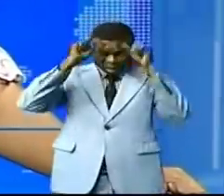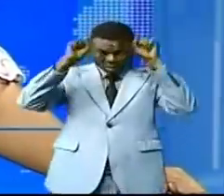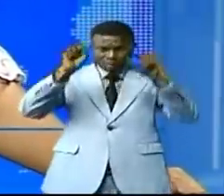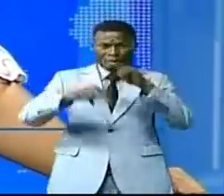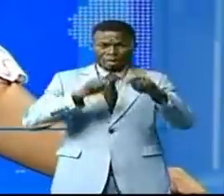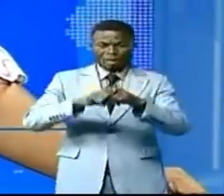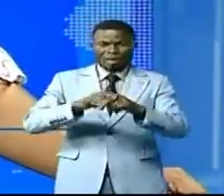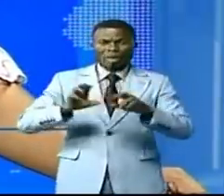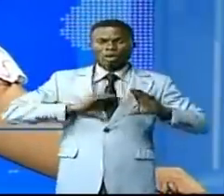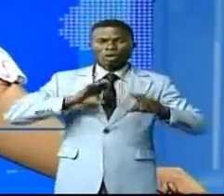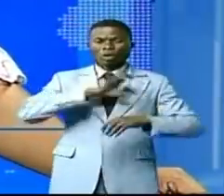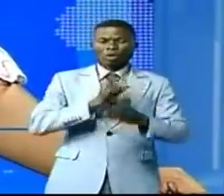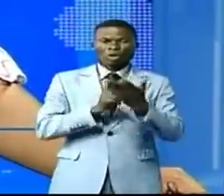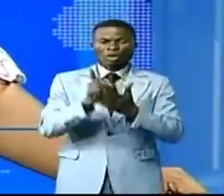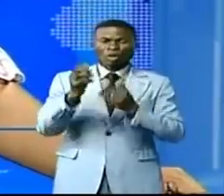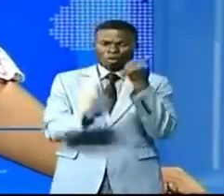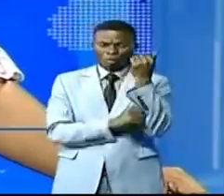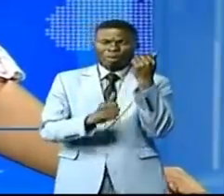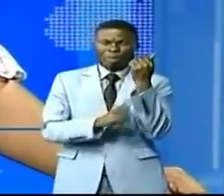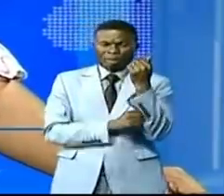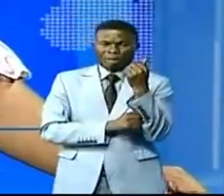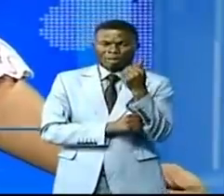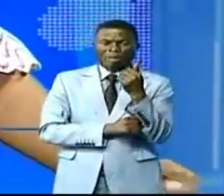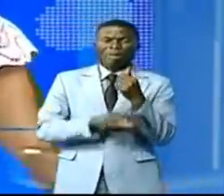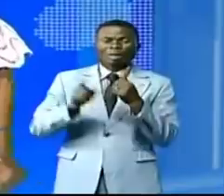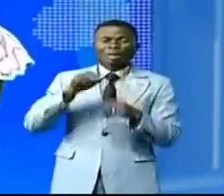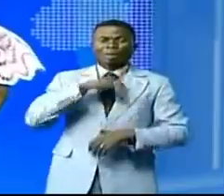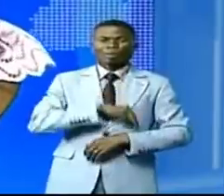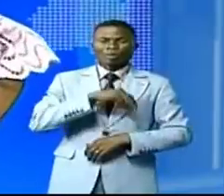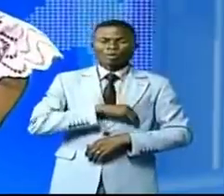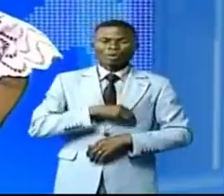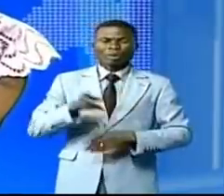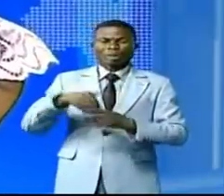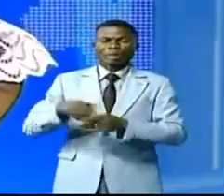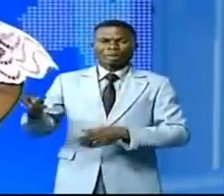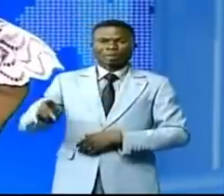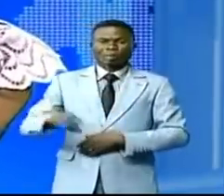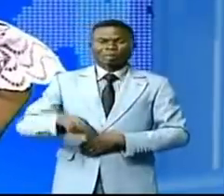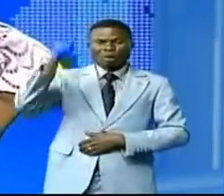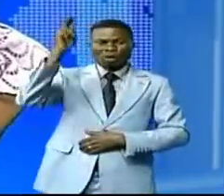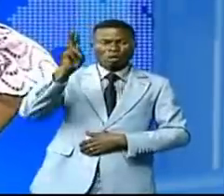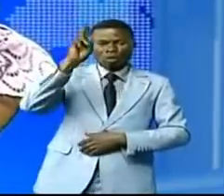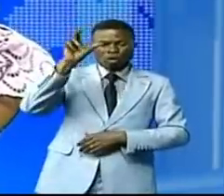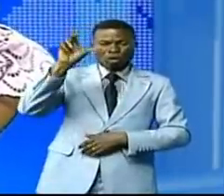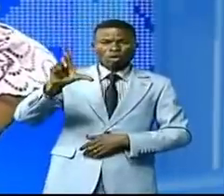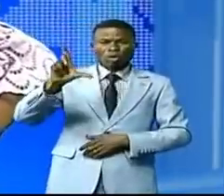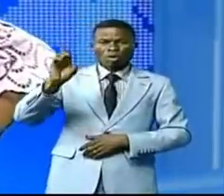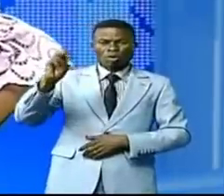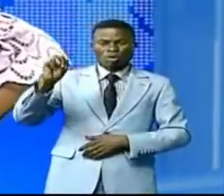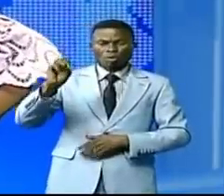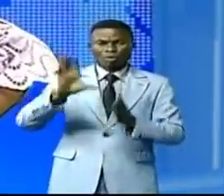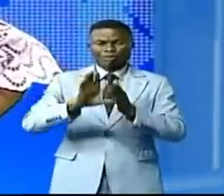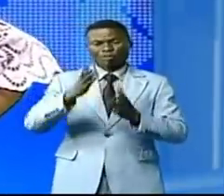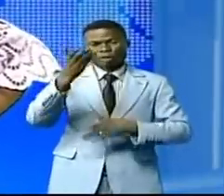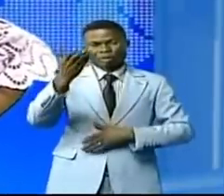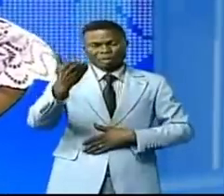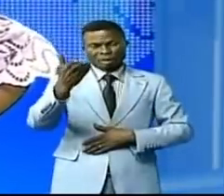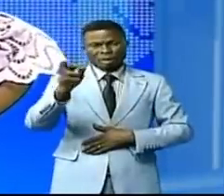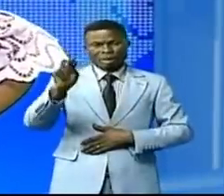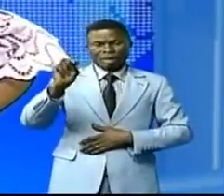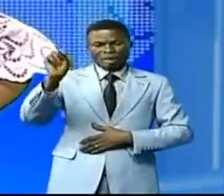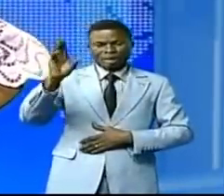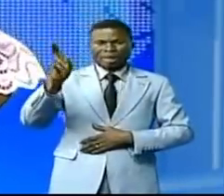Commission nationale de droits de l'homme, Mwamba Mushikonke, en mission dans la province du Olomami. C'est un reportage de Edgar Kyungu de la RTNC